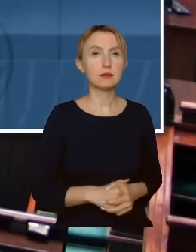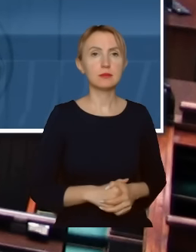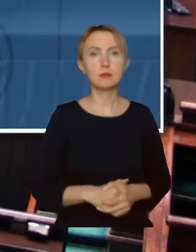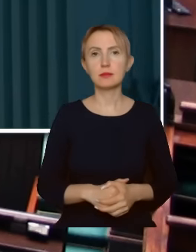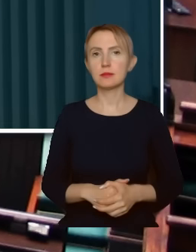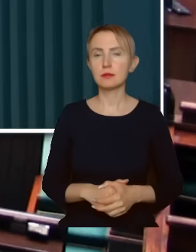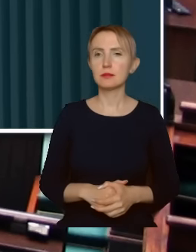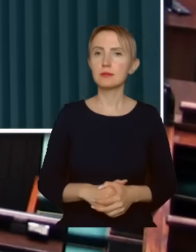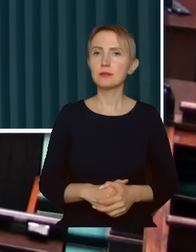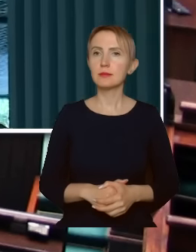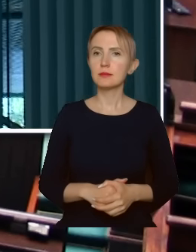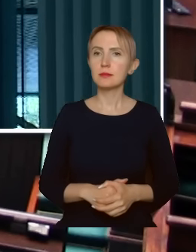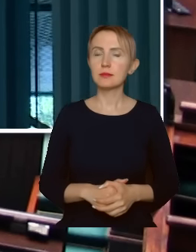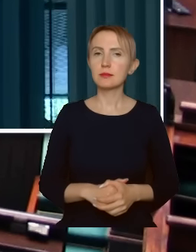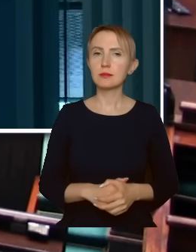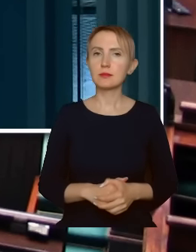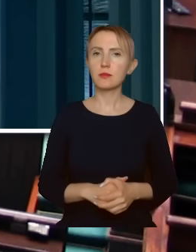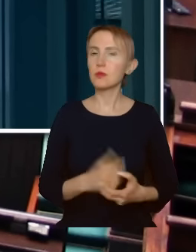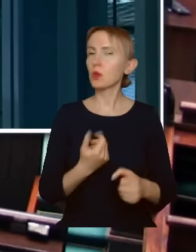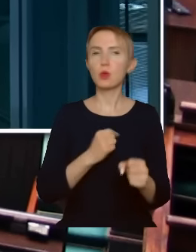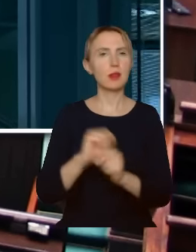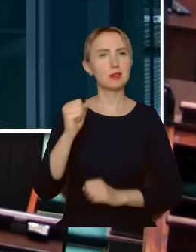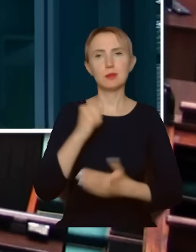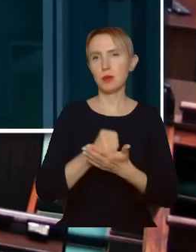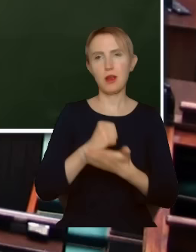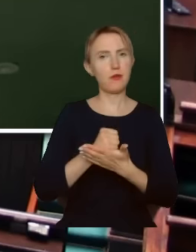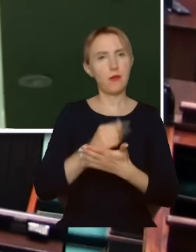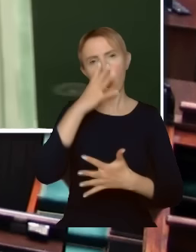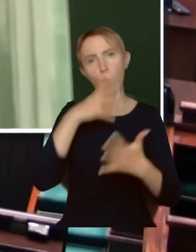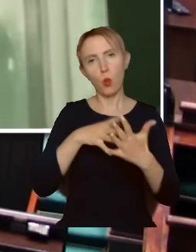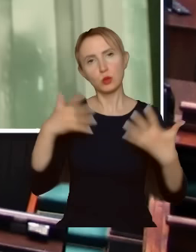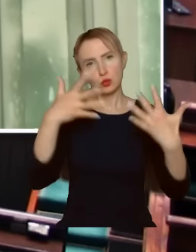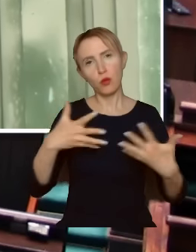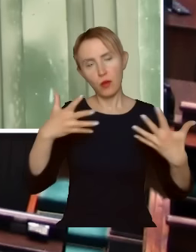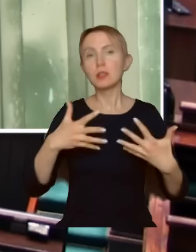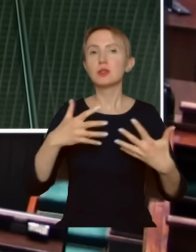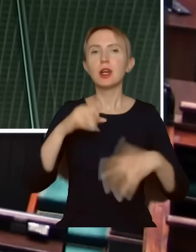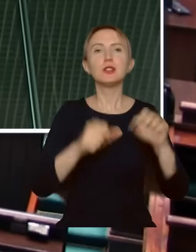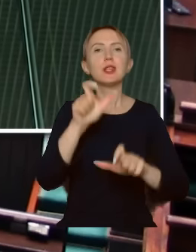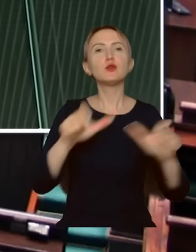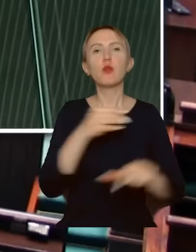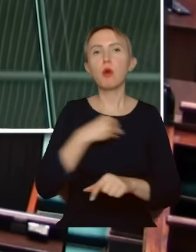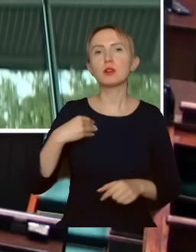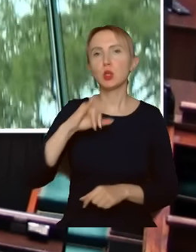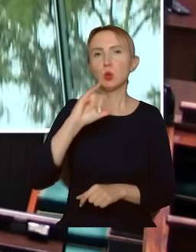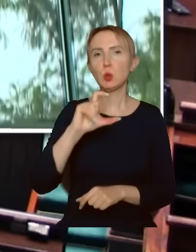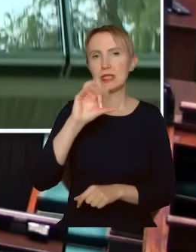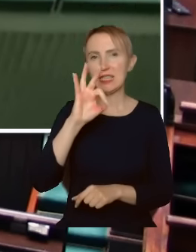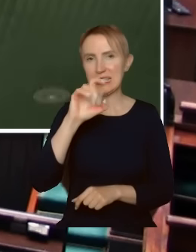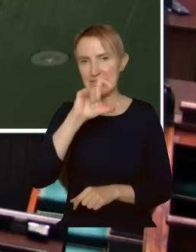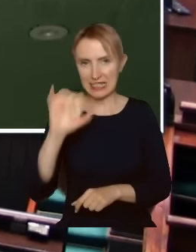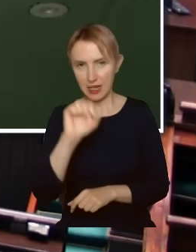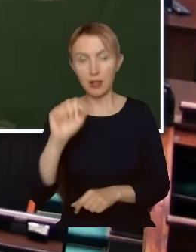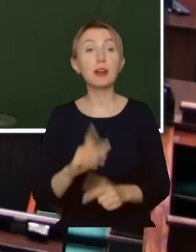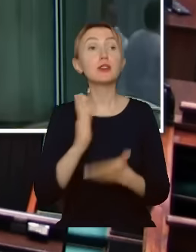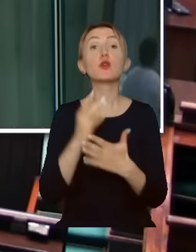prawidłowym Drodzy państwo To nie jest kwestia oczywiście oceny stowarzyszenia sędziów polskich justycja tylko jest to kwestia tego co się